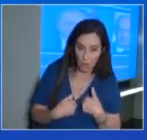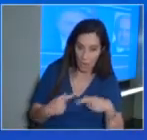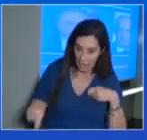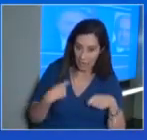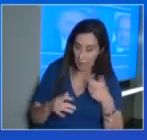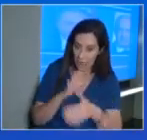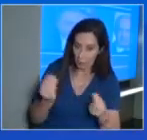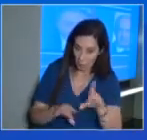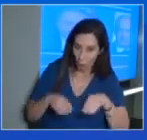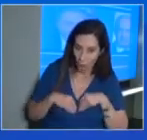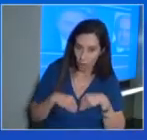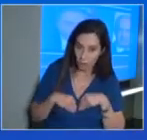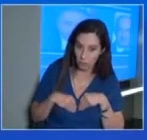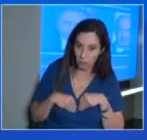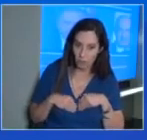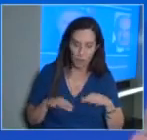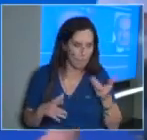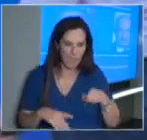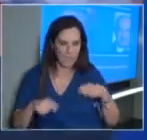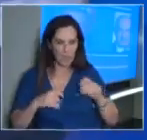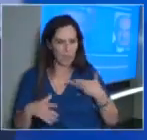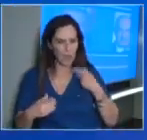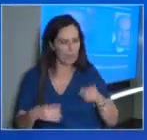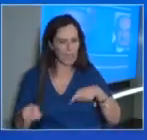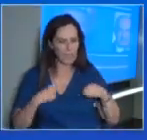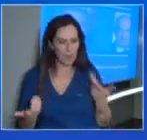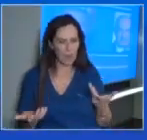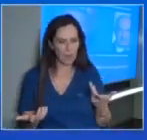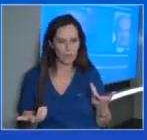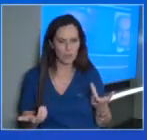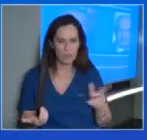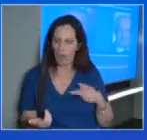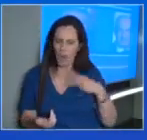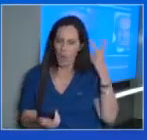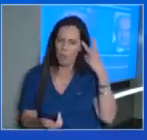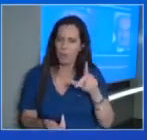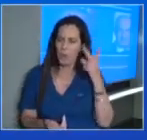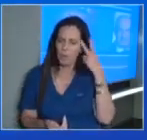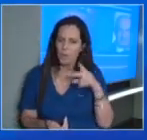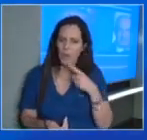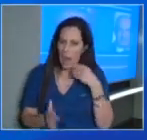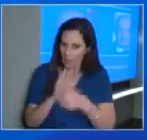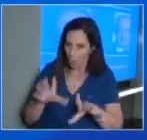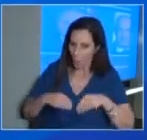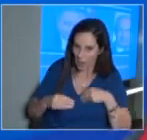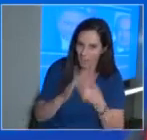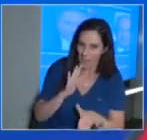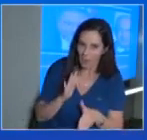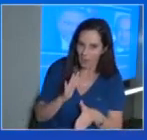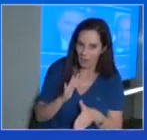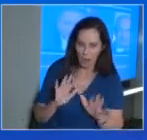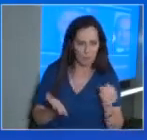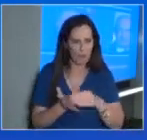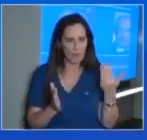להתגמש? לוותר על משהו? מה זה להתגמש? לא למדתי עברית, לא יודעת אם זה להתגמש. לוותר? אתה תהיה מוכן לוותר?